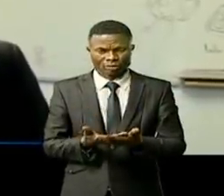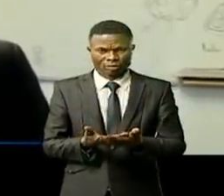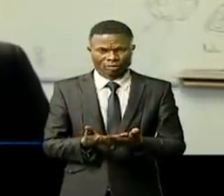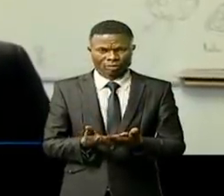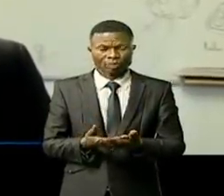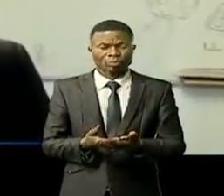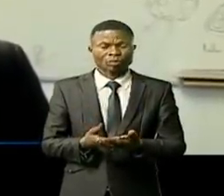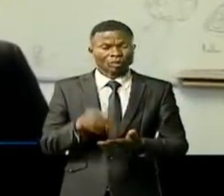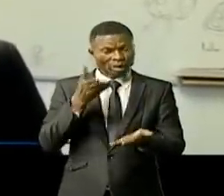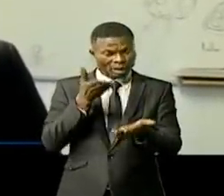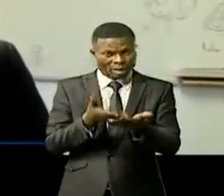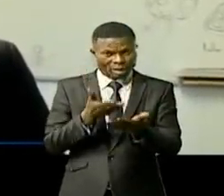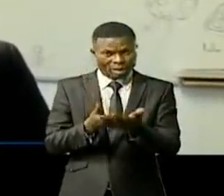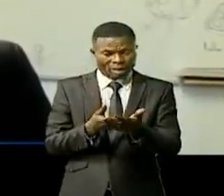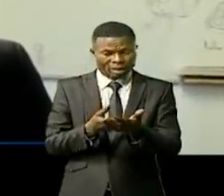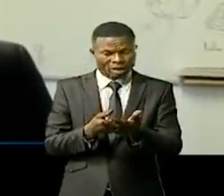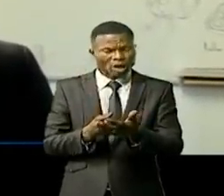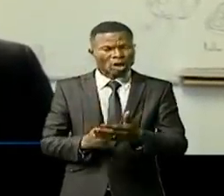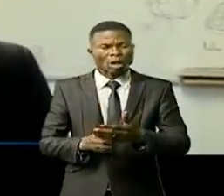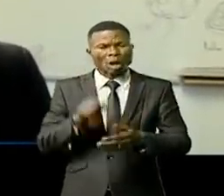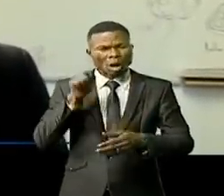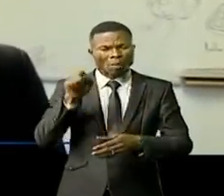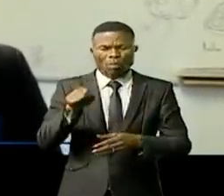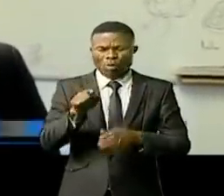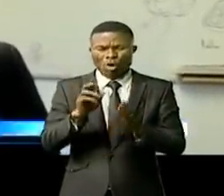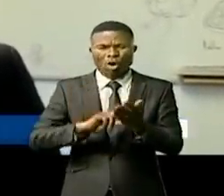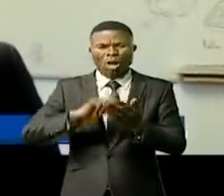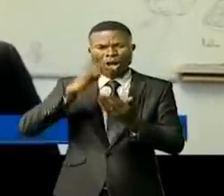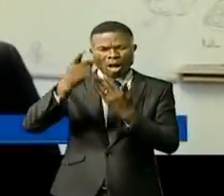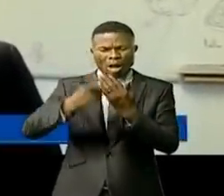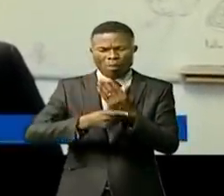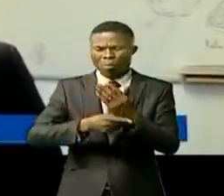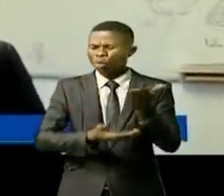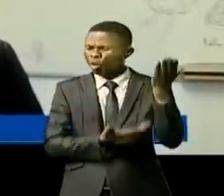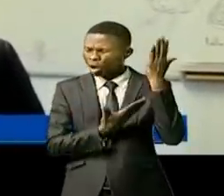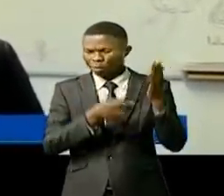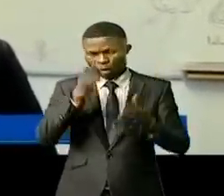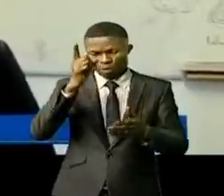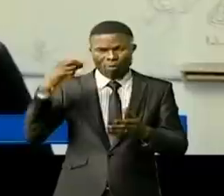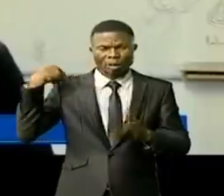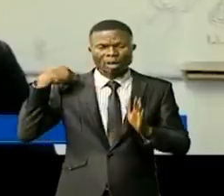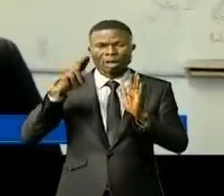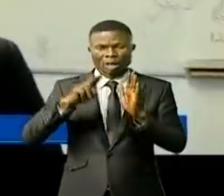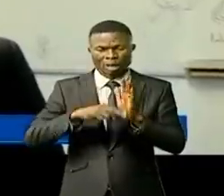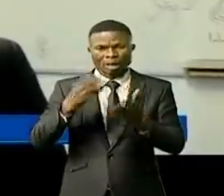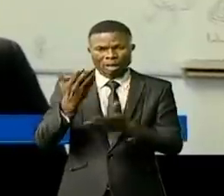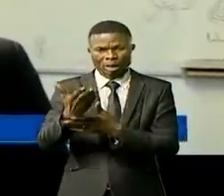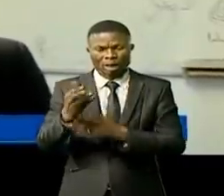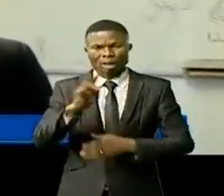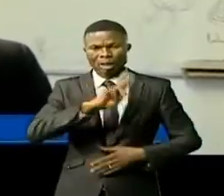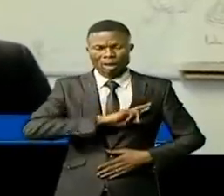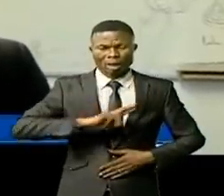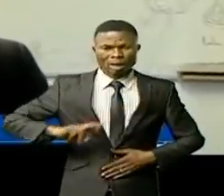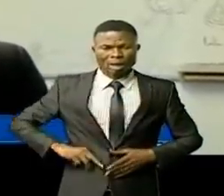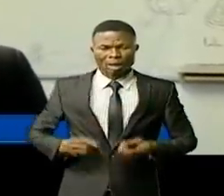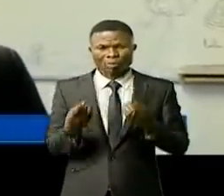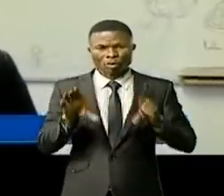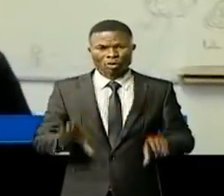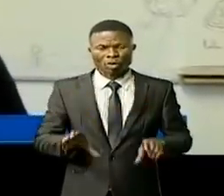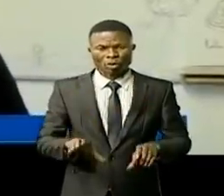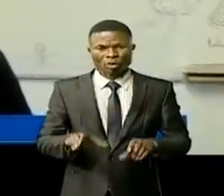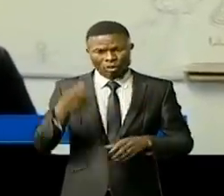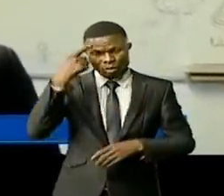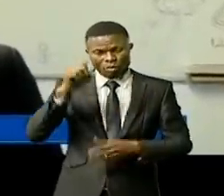parmi les piliers ou les programmes du gouvernement, il est demandé que la RDC, par rapport à